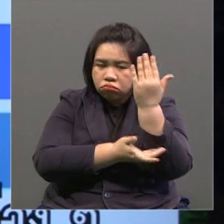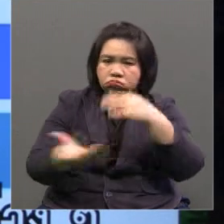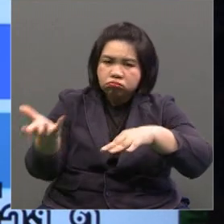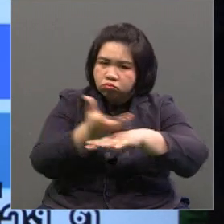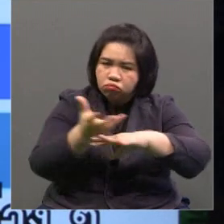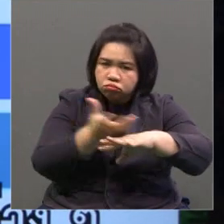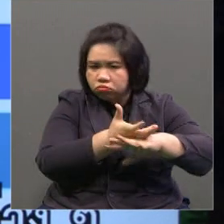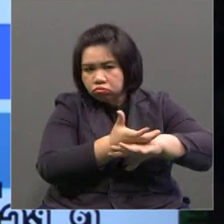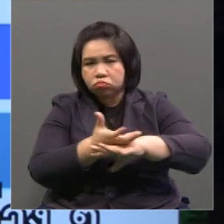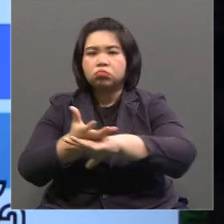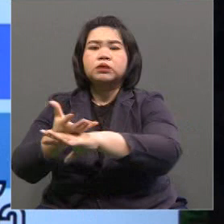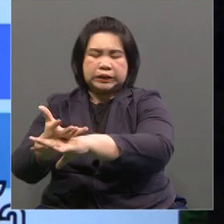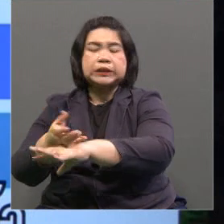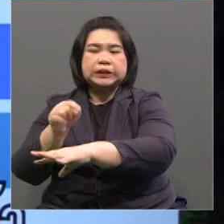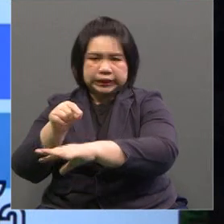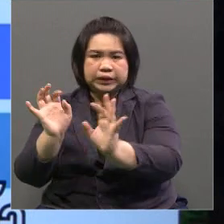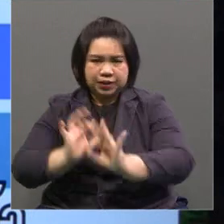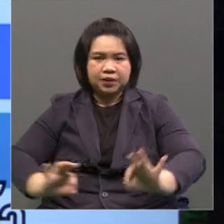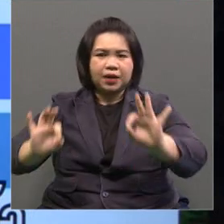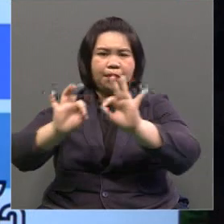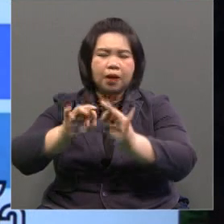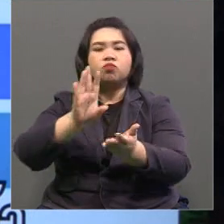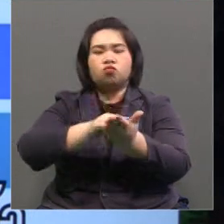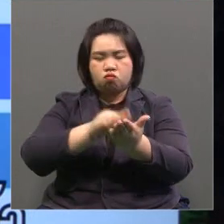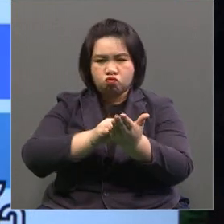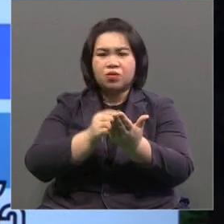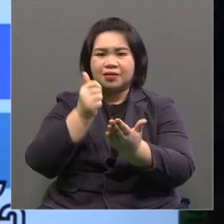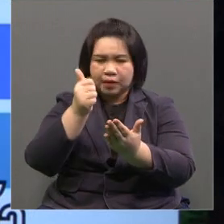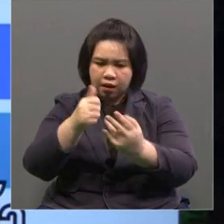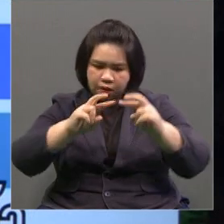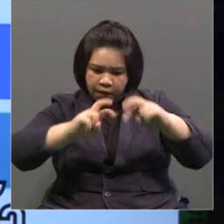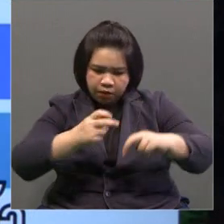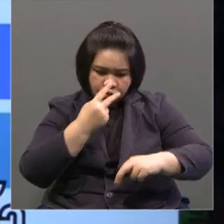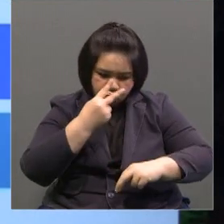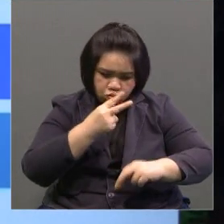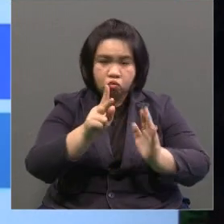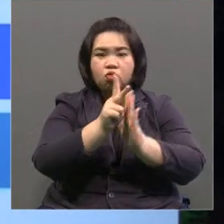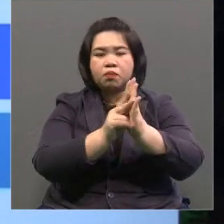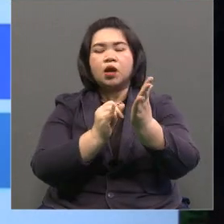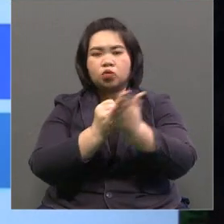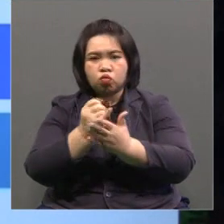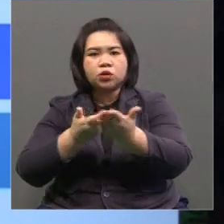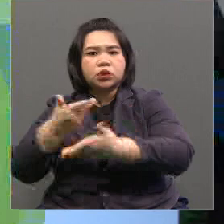ข้อมูลเหล่านี้ก็จะเป็ประยชนในการจำหน่ายไม้ทั้งผู้ขายแล้วกผู้ซื้อในอนาคตด้วยค่ะ